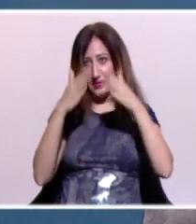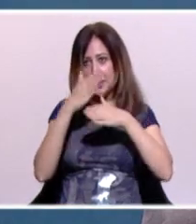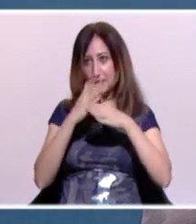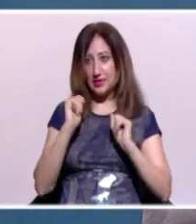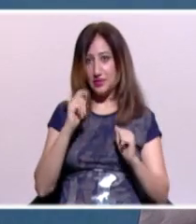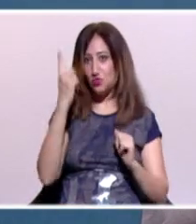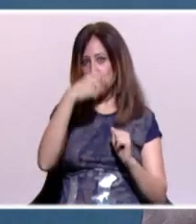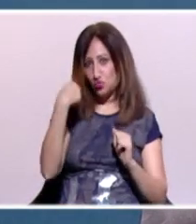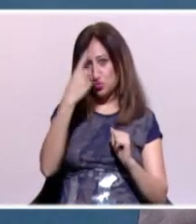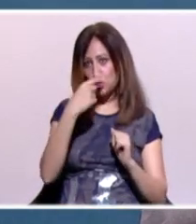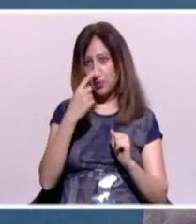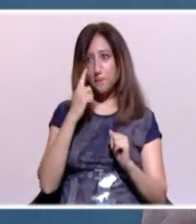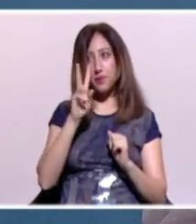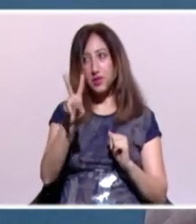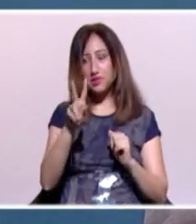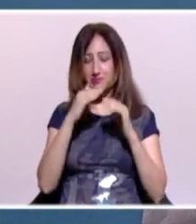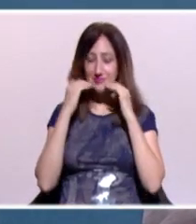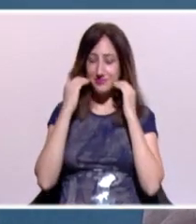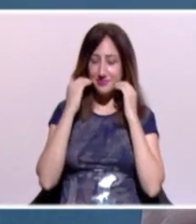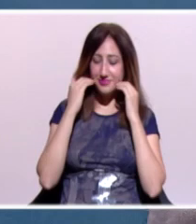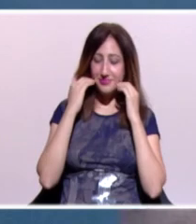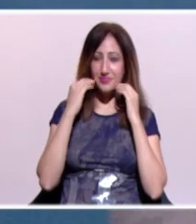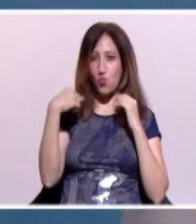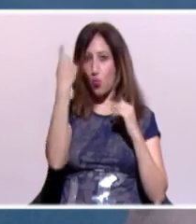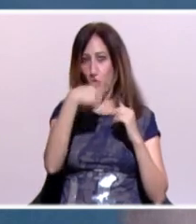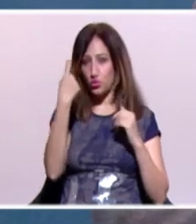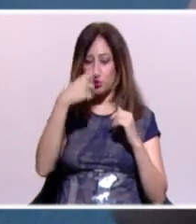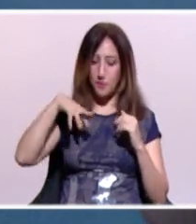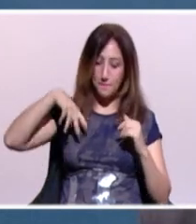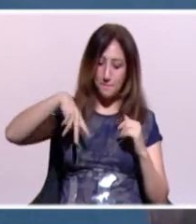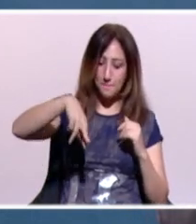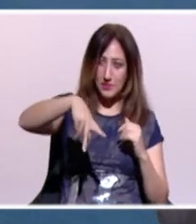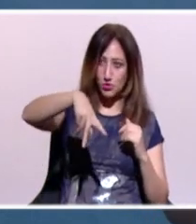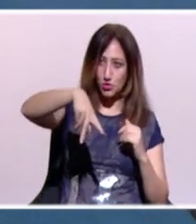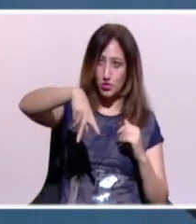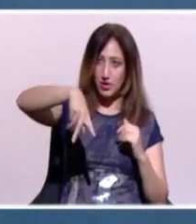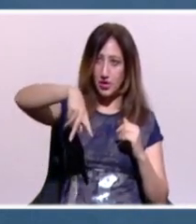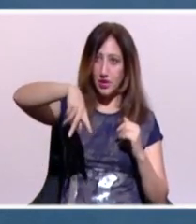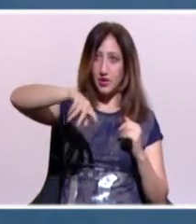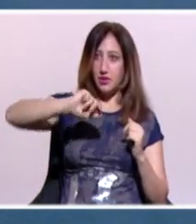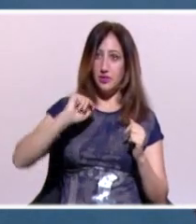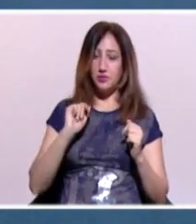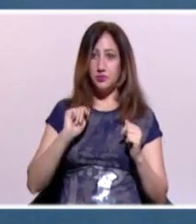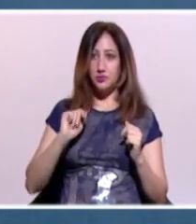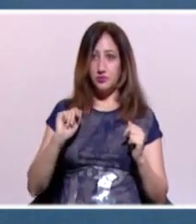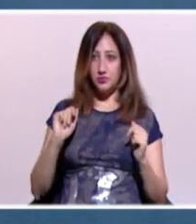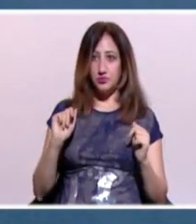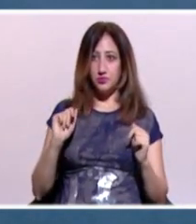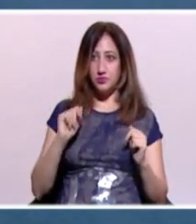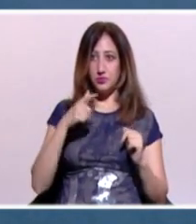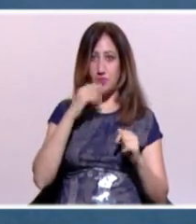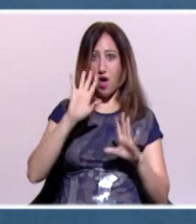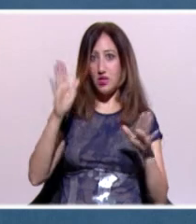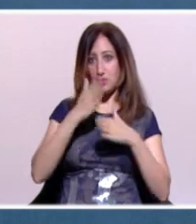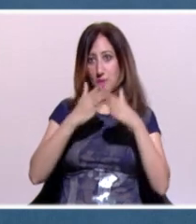الشكل ده، نظرة، ابتسامة، ضحكة، حركة وش ماشية، كل ده بتبنيه على الشخص ده. طيب انت بنيته خلاص اهو،